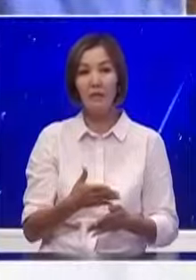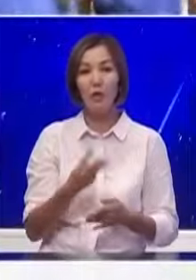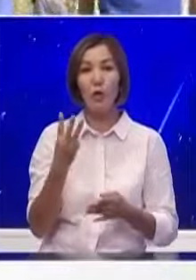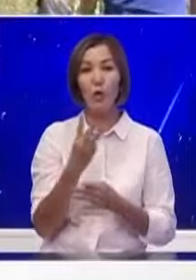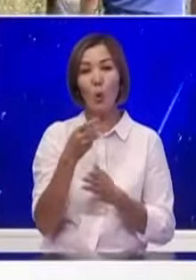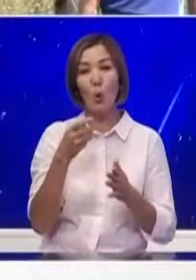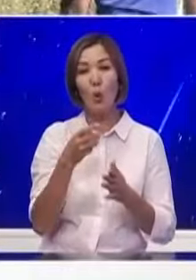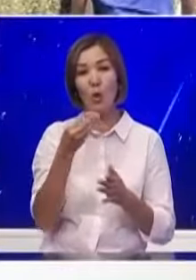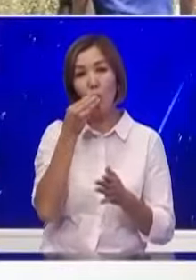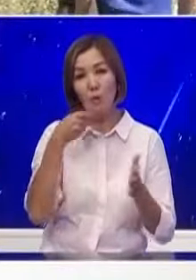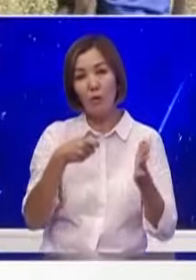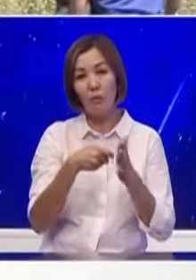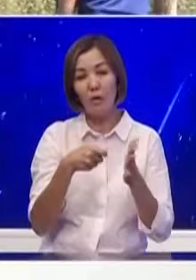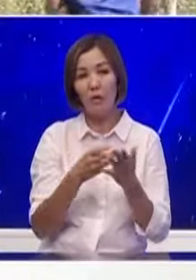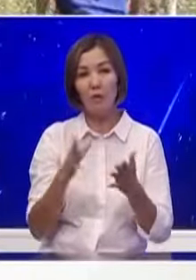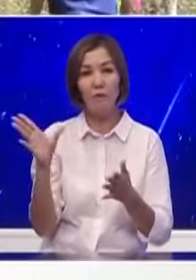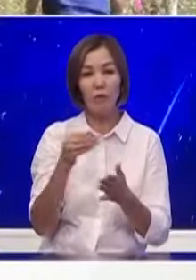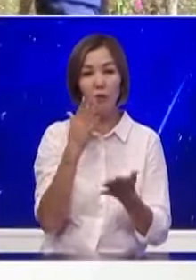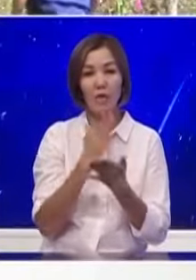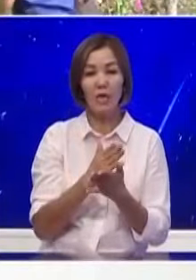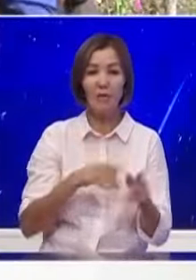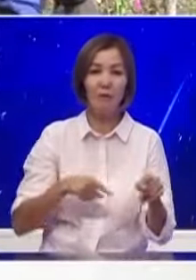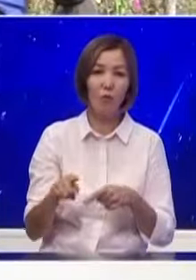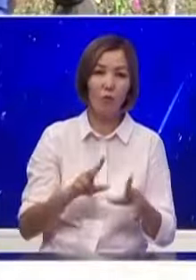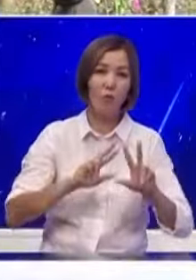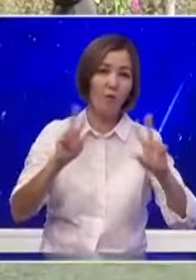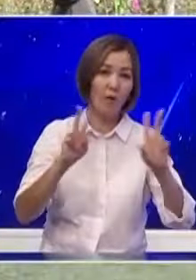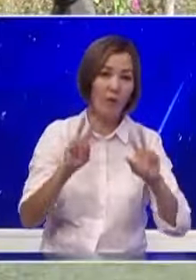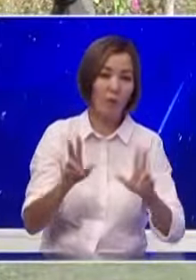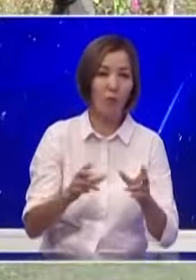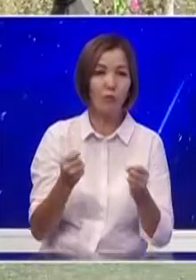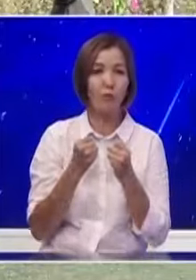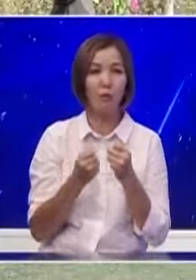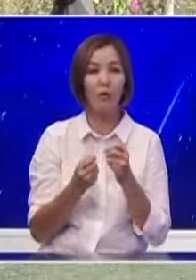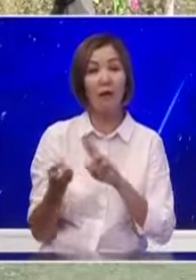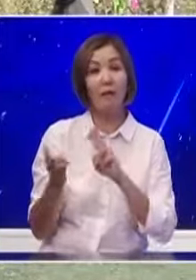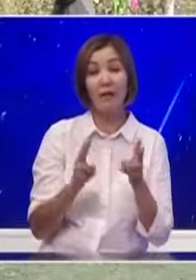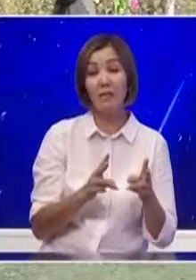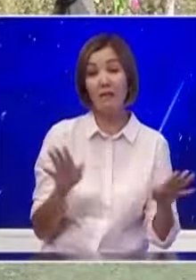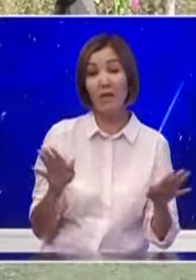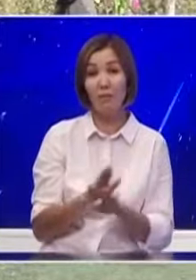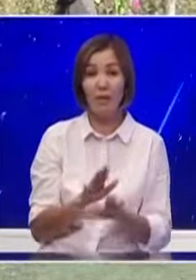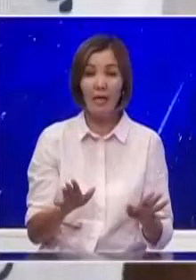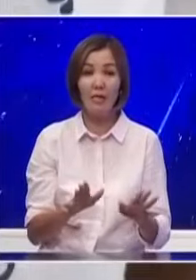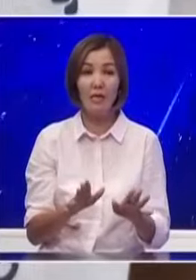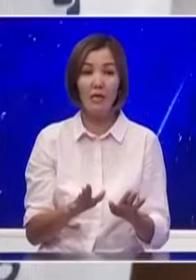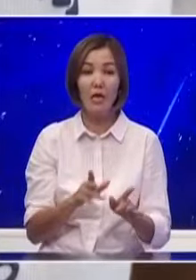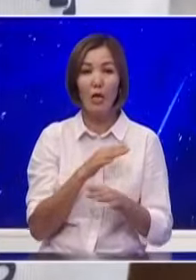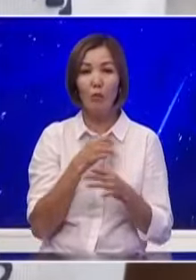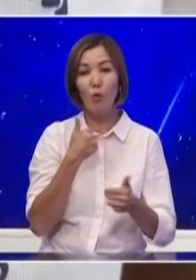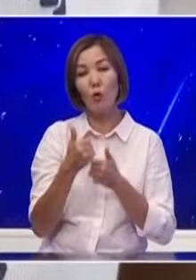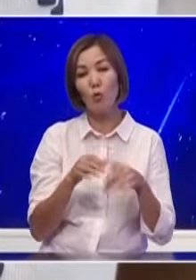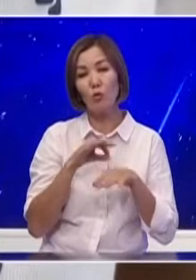Трехразовое питание, тут все есть. Футбольное поле, волейбольное поле, там можно танцевать, петь. И много